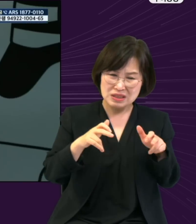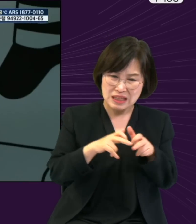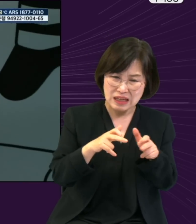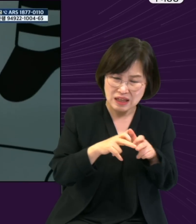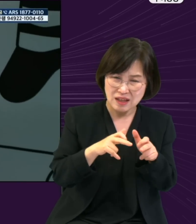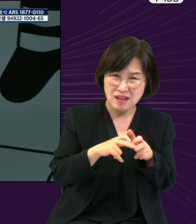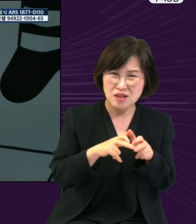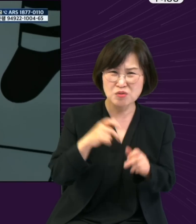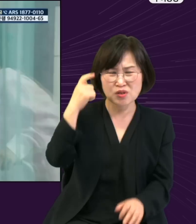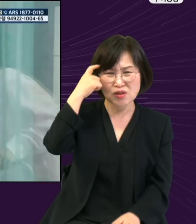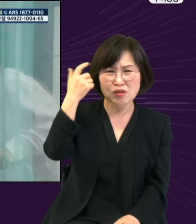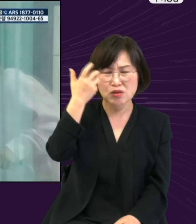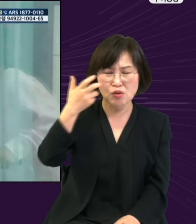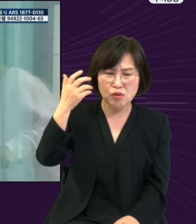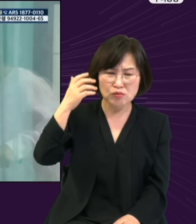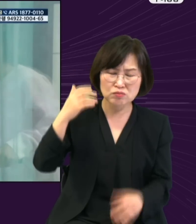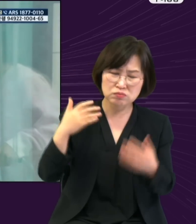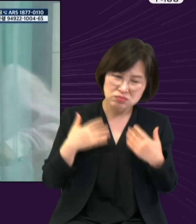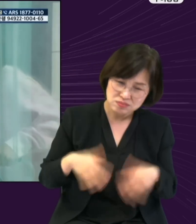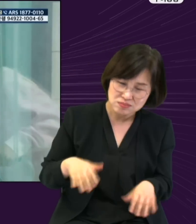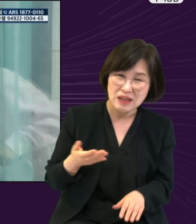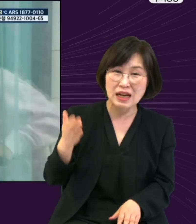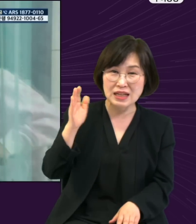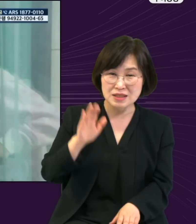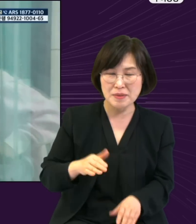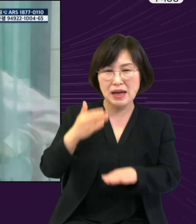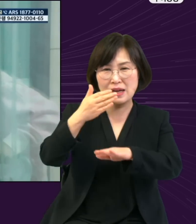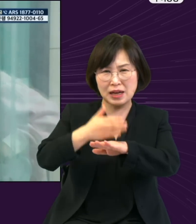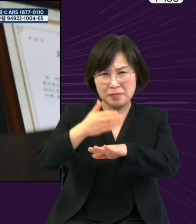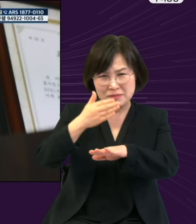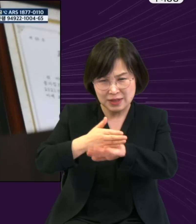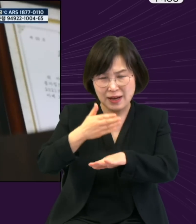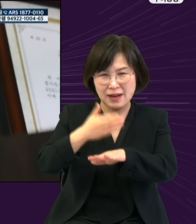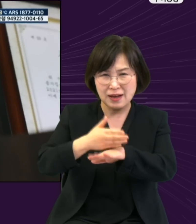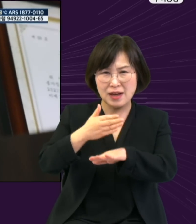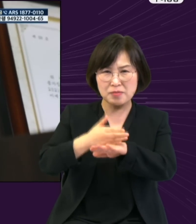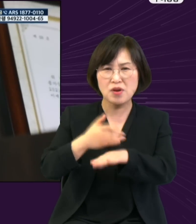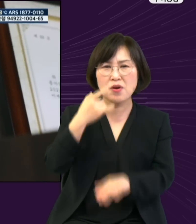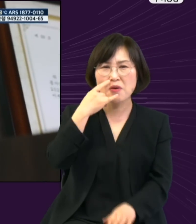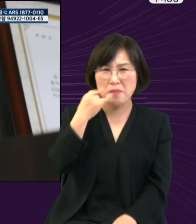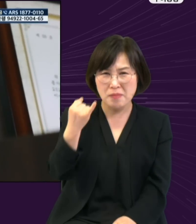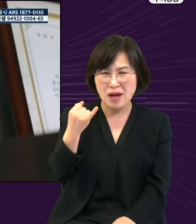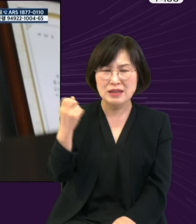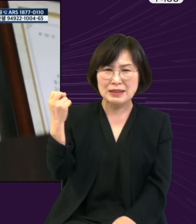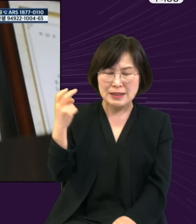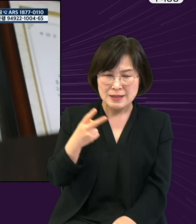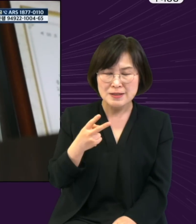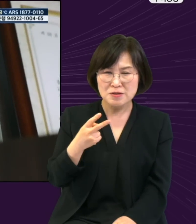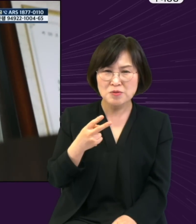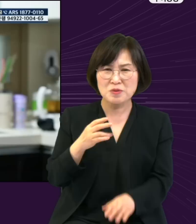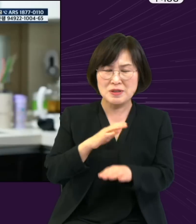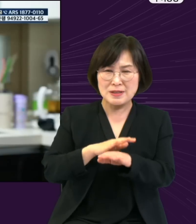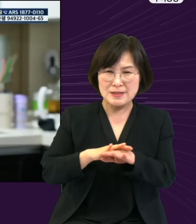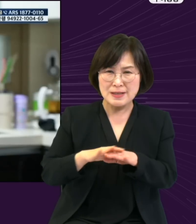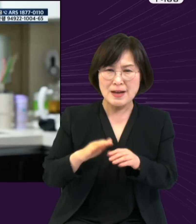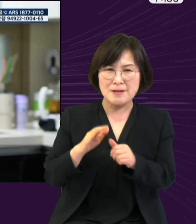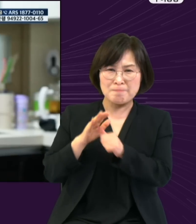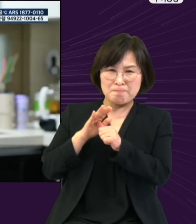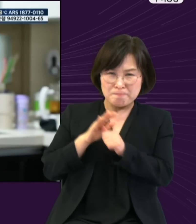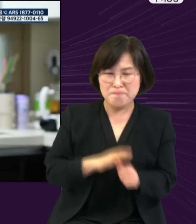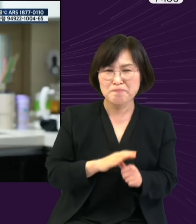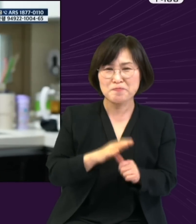지쳐있지만 하나님이 주신 감사의 조건을 생각하며 엄마는 또 하루를 버팁니다.